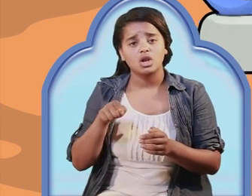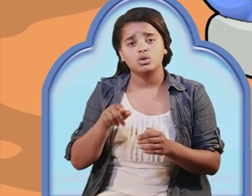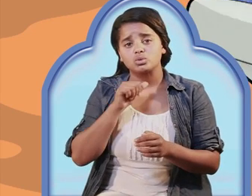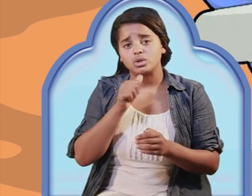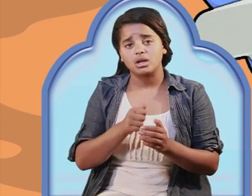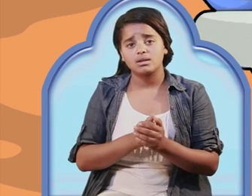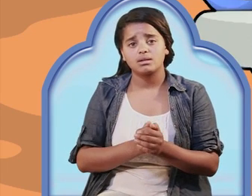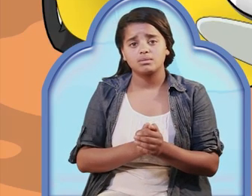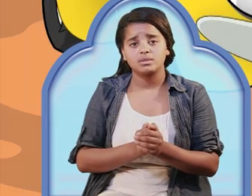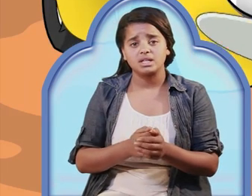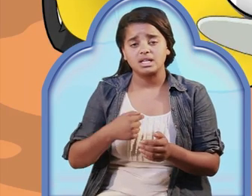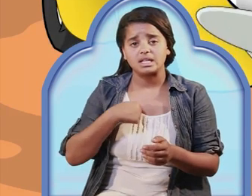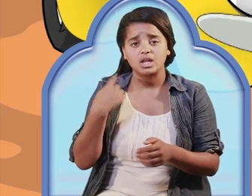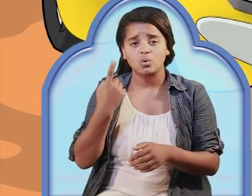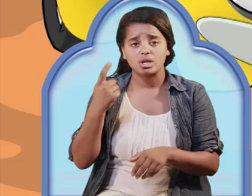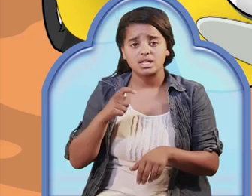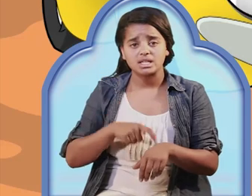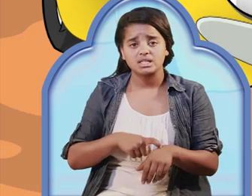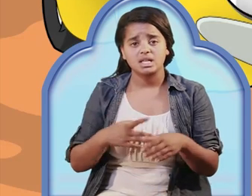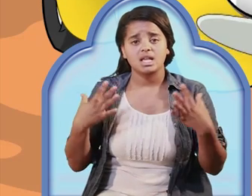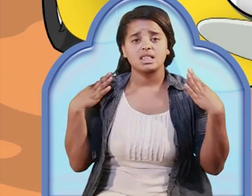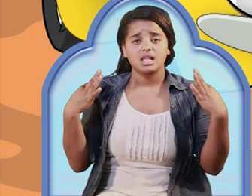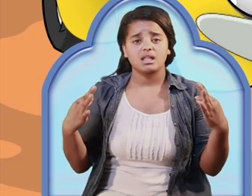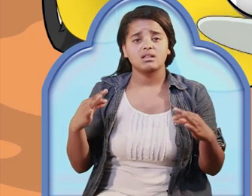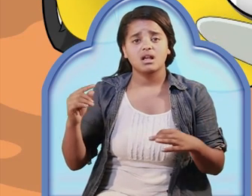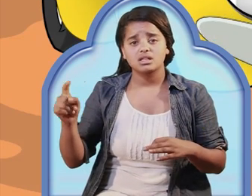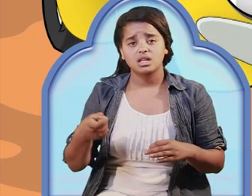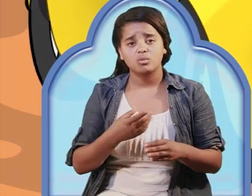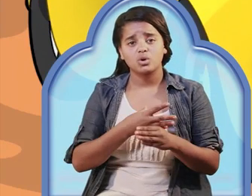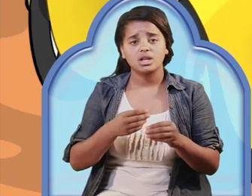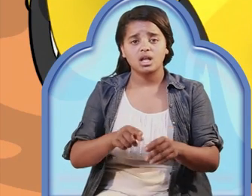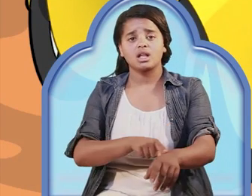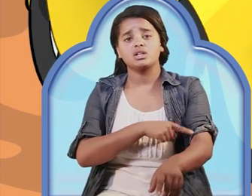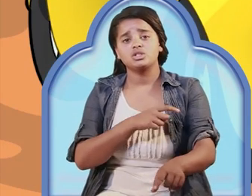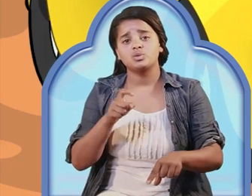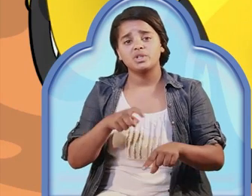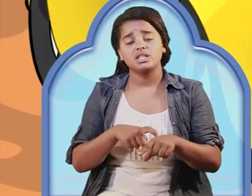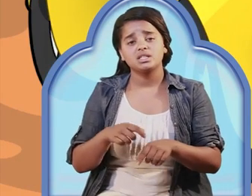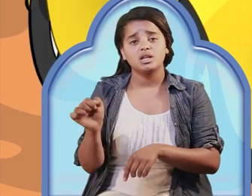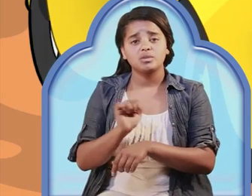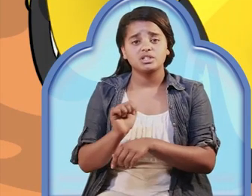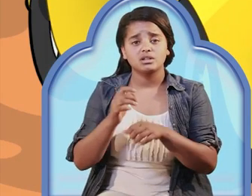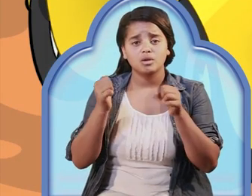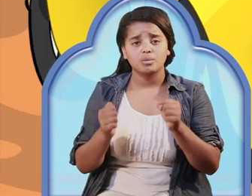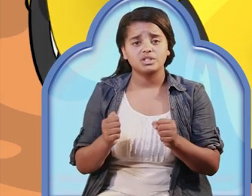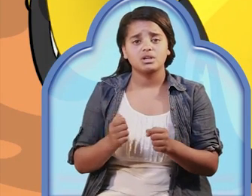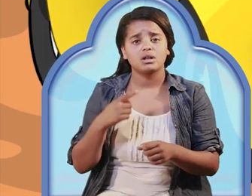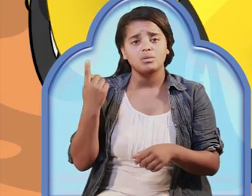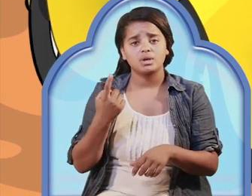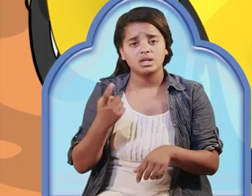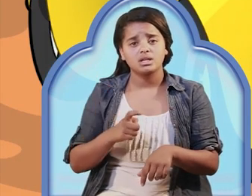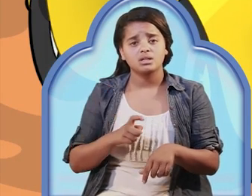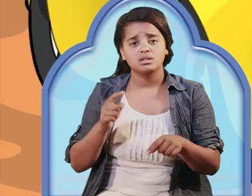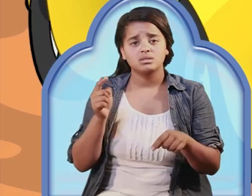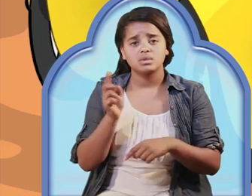ፈርተነው አይደል ስለነገ ውድድር? ለሱ አይደለም። እኔ ሁሉ ጊዜ ጤነኛ ስለመሆኔና ለረጅም ጊዜ መስከርከር